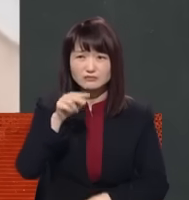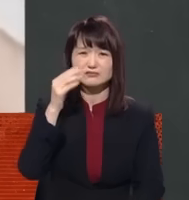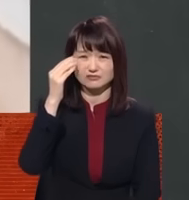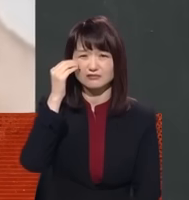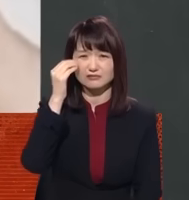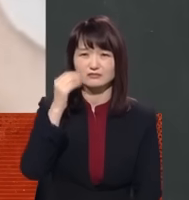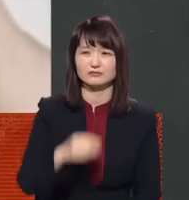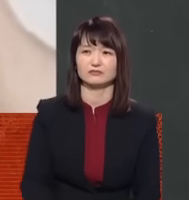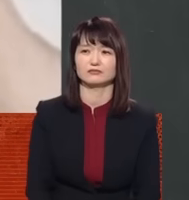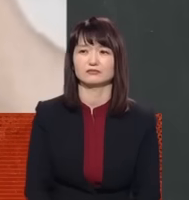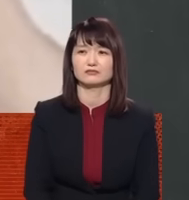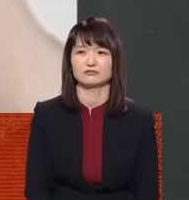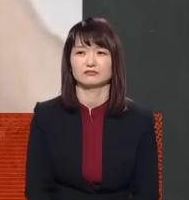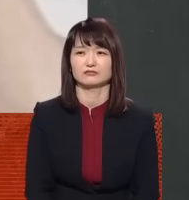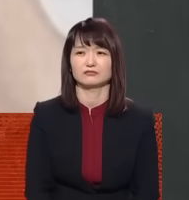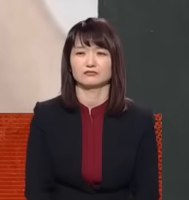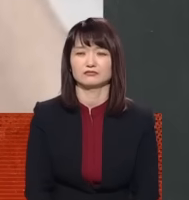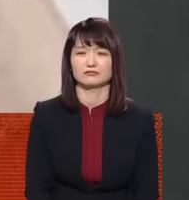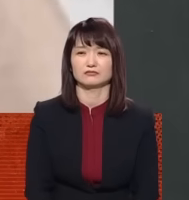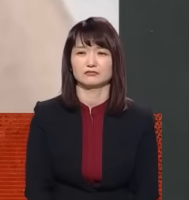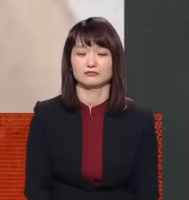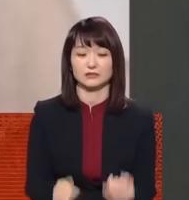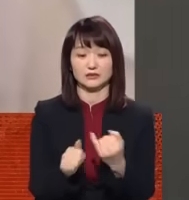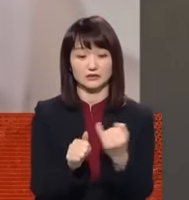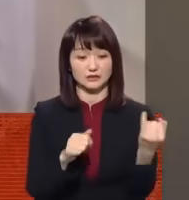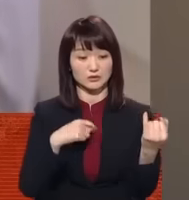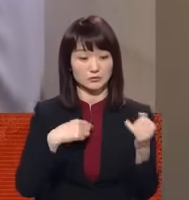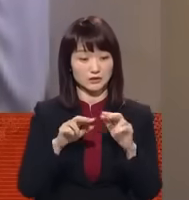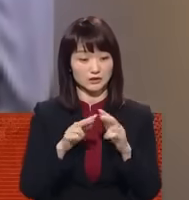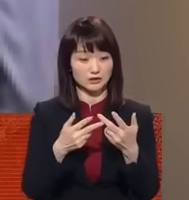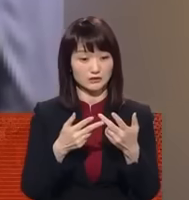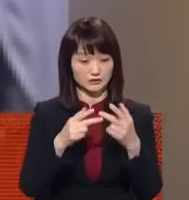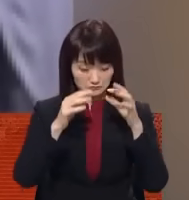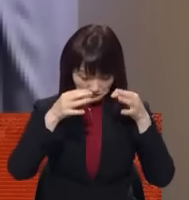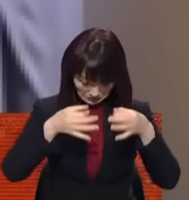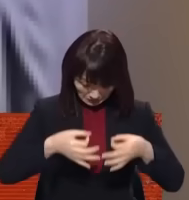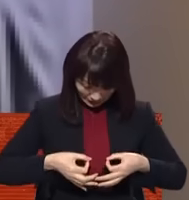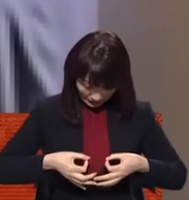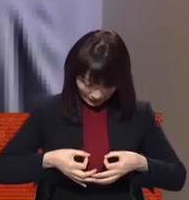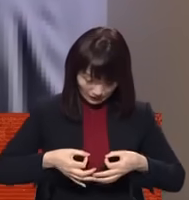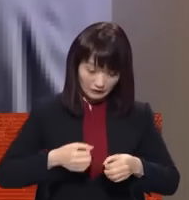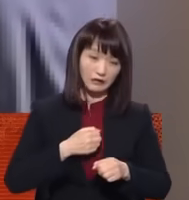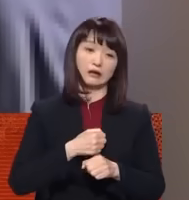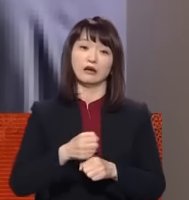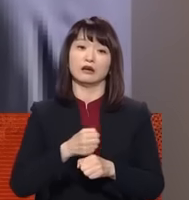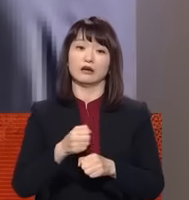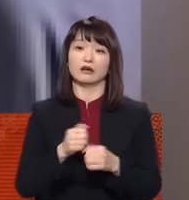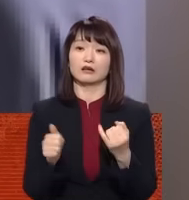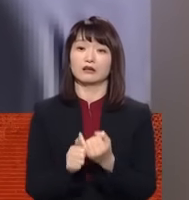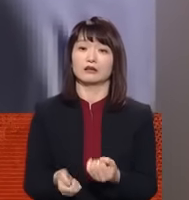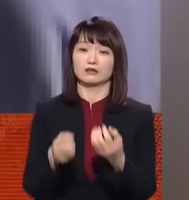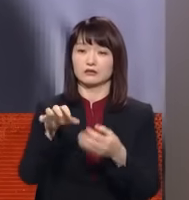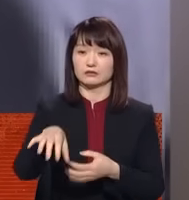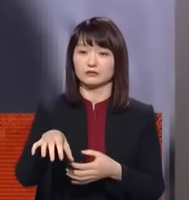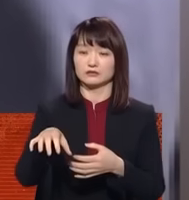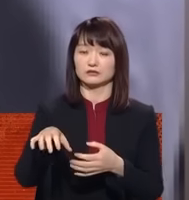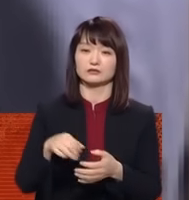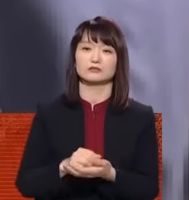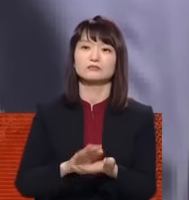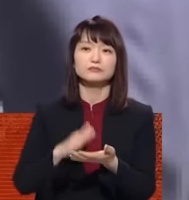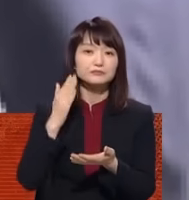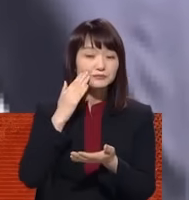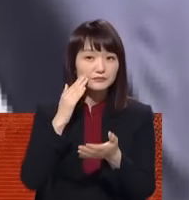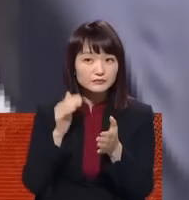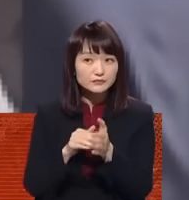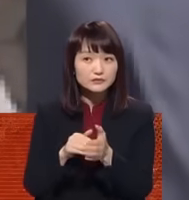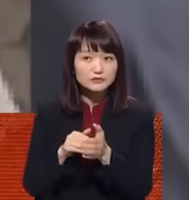하죠. 예, 이게 정상은 아닌 것 같잖아요. 그러니까 신부도 본인의 얼굴이 저렇게 되리라고 상상도 못하고, 결혼식장에 가서 메이크업을 받고 나와서 하객들